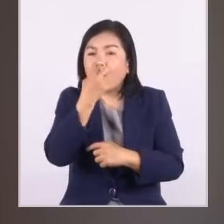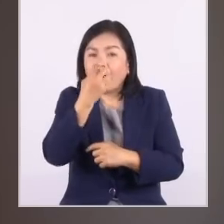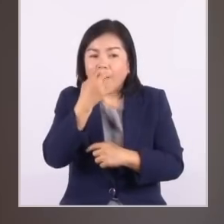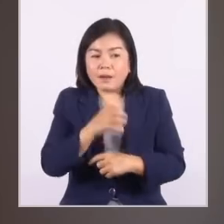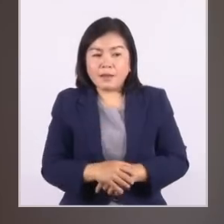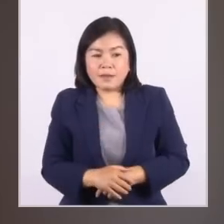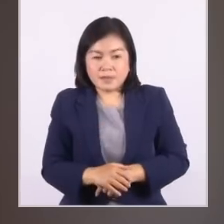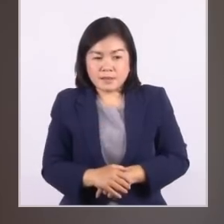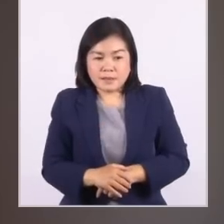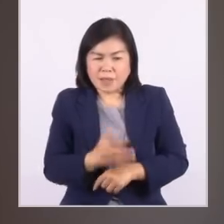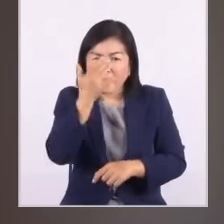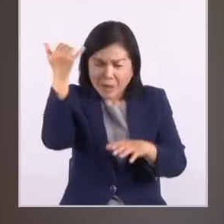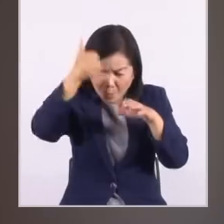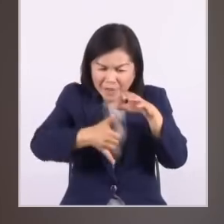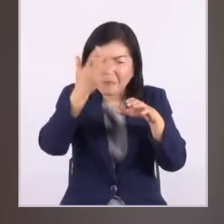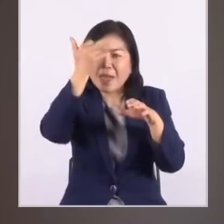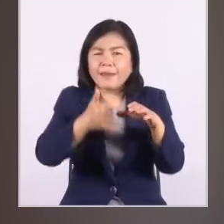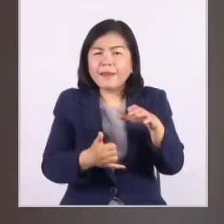ไหนกู ไปทำไม